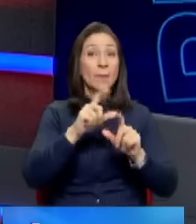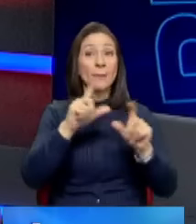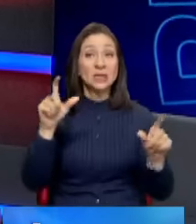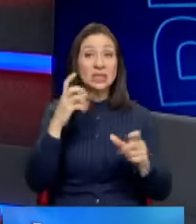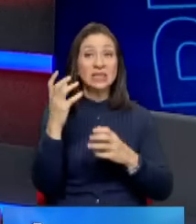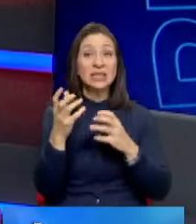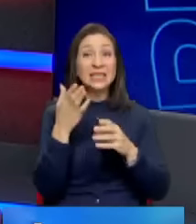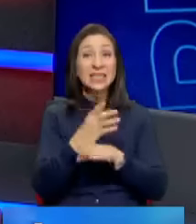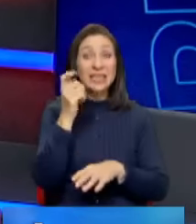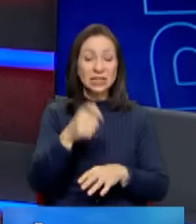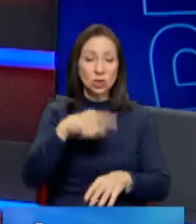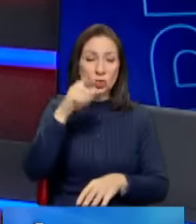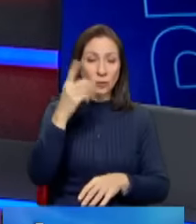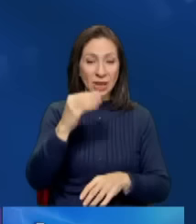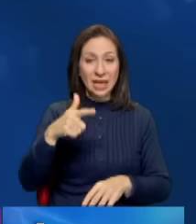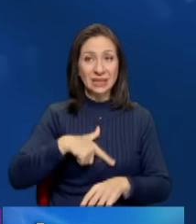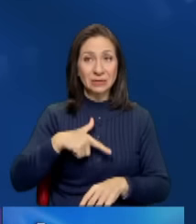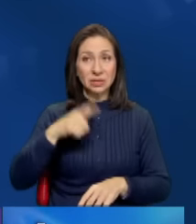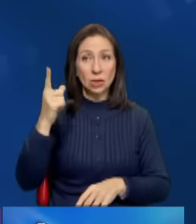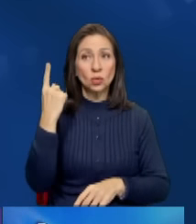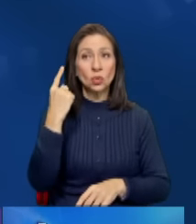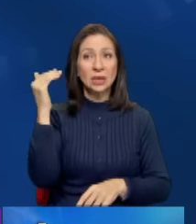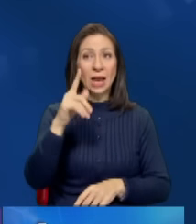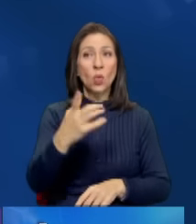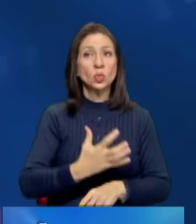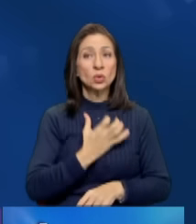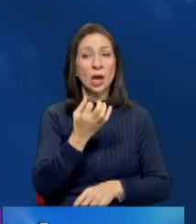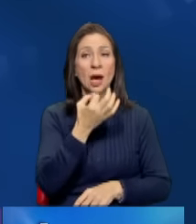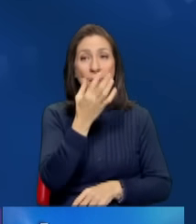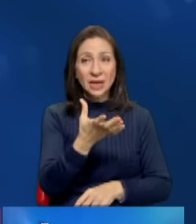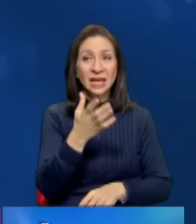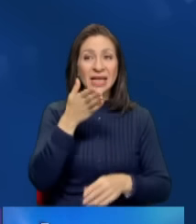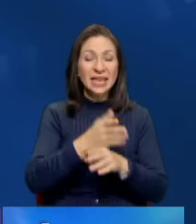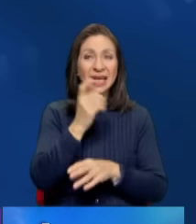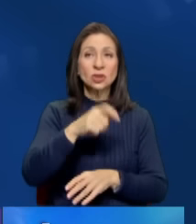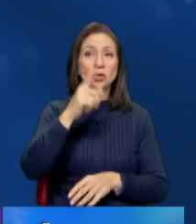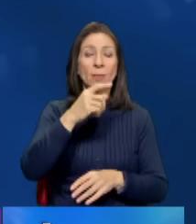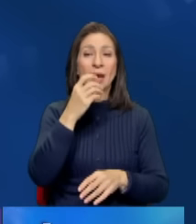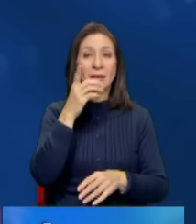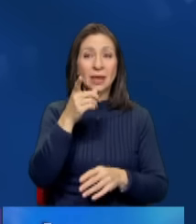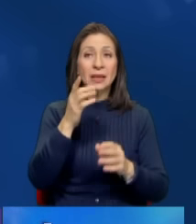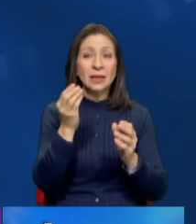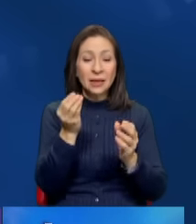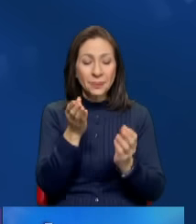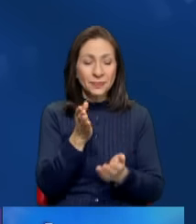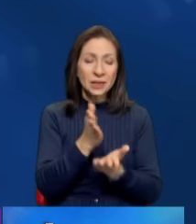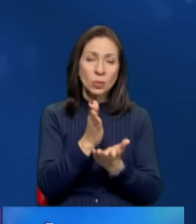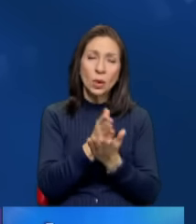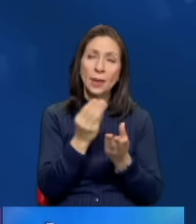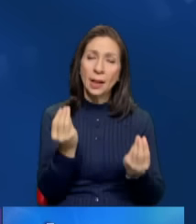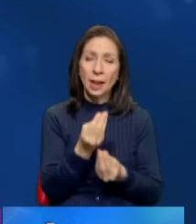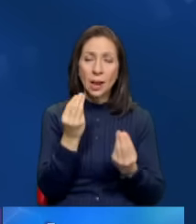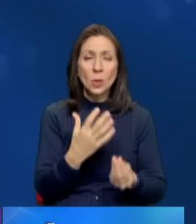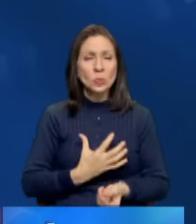manşetimiz gerçek gündemden olacak. İzmir'de dün o gelen acı haber gerçek gündeminde manşetinde. Tabutlar küçük, acı çok büyük